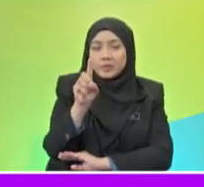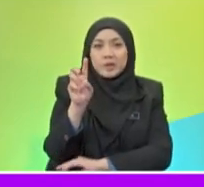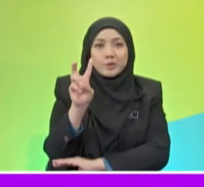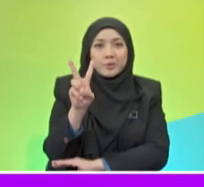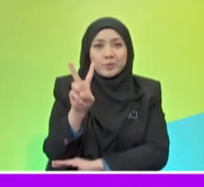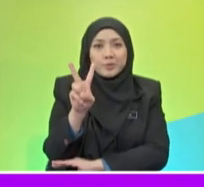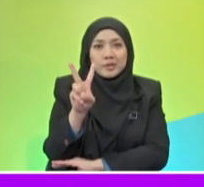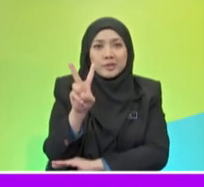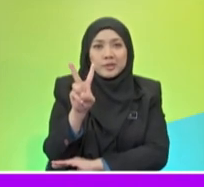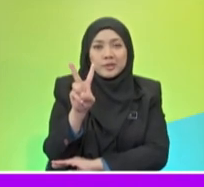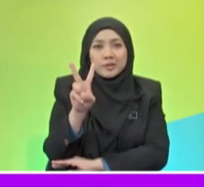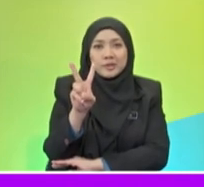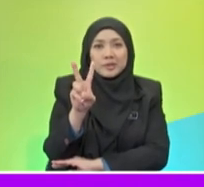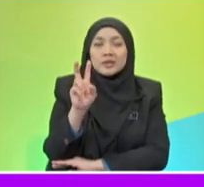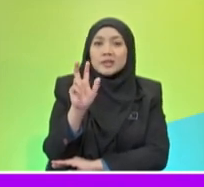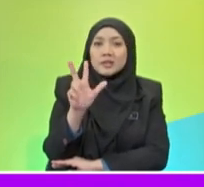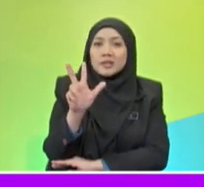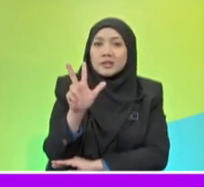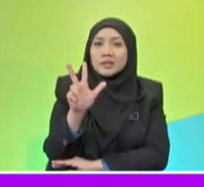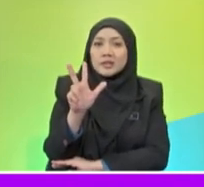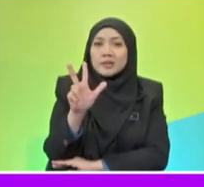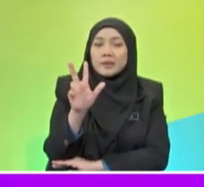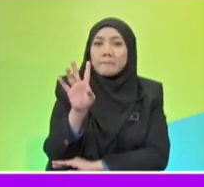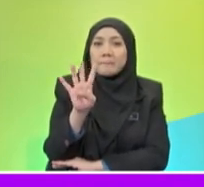dua, tiga,